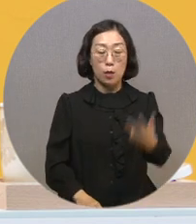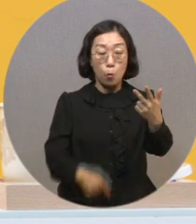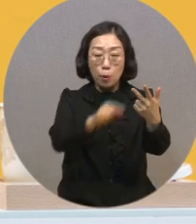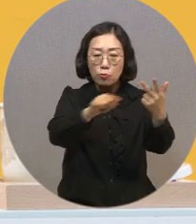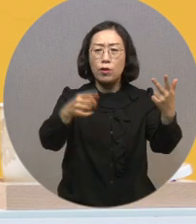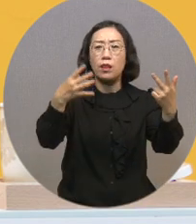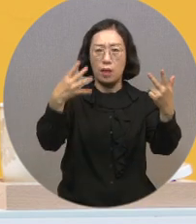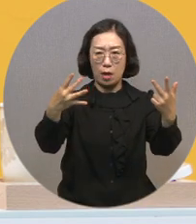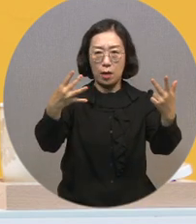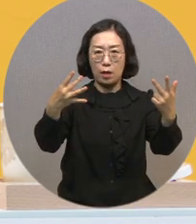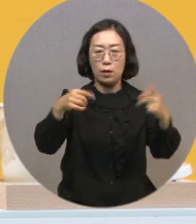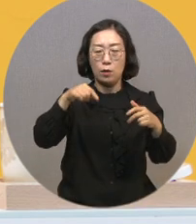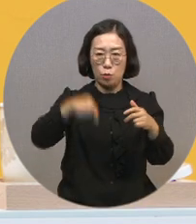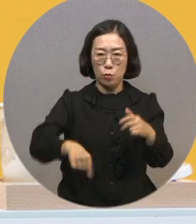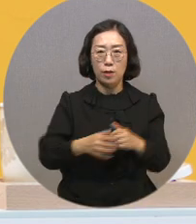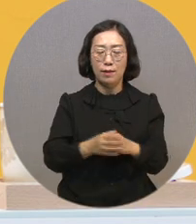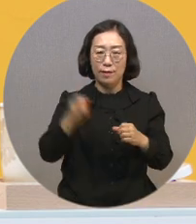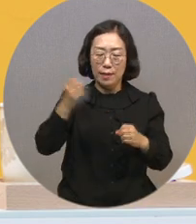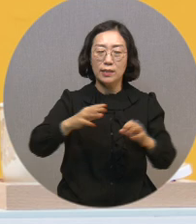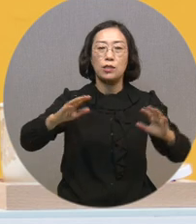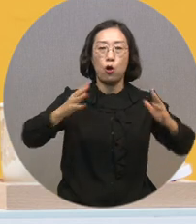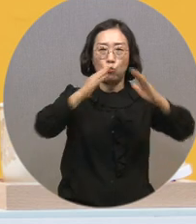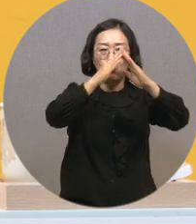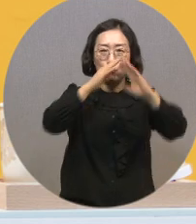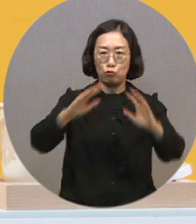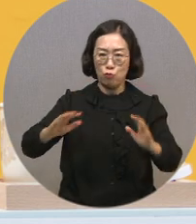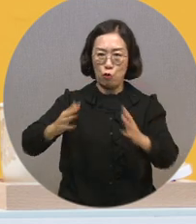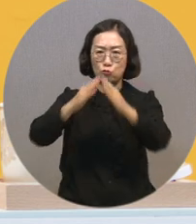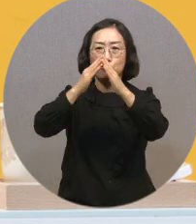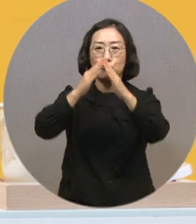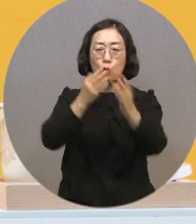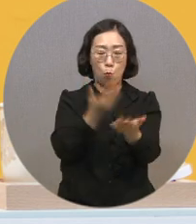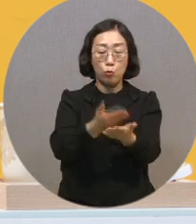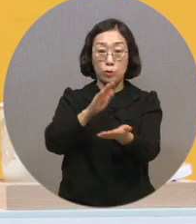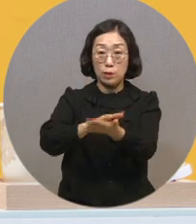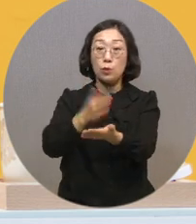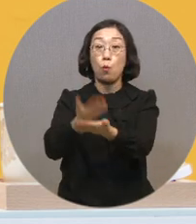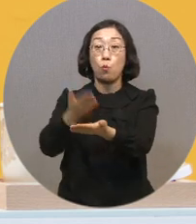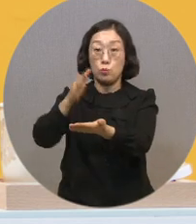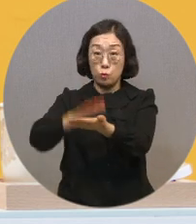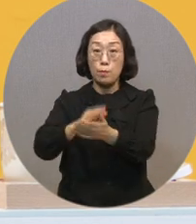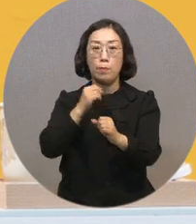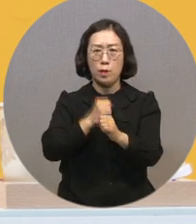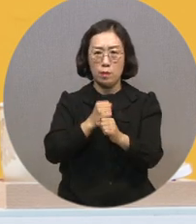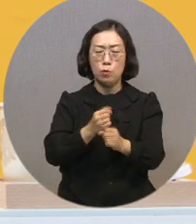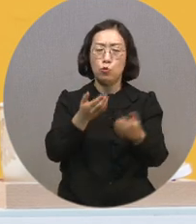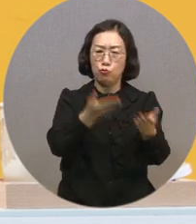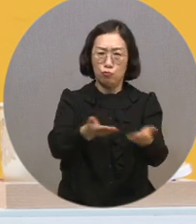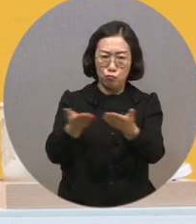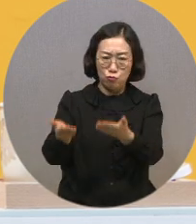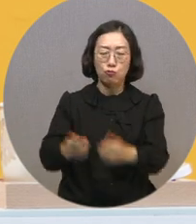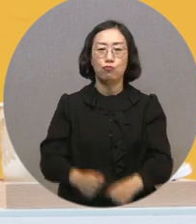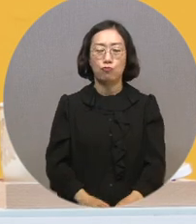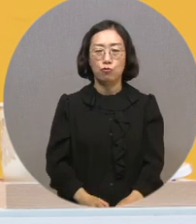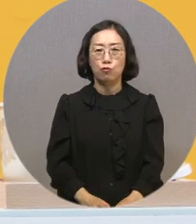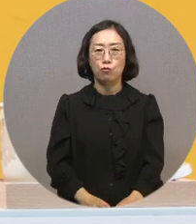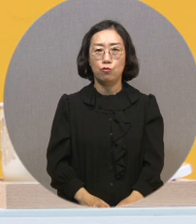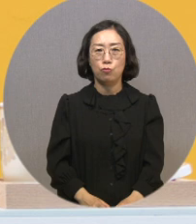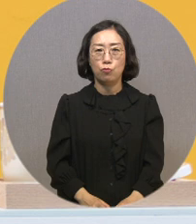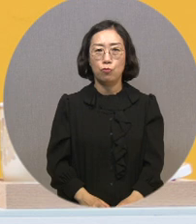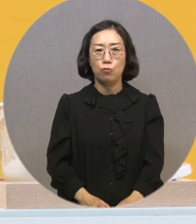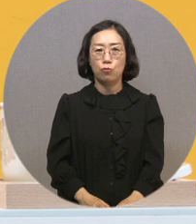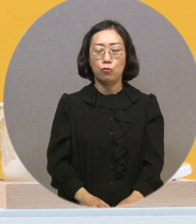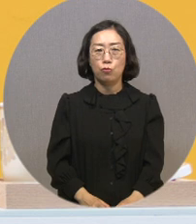해서 다시 재건축을 합니다. 재건축 사업하고 리모델링도 하고. 그리고 또